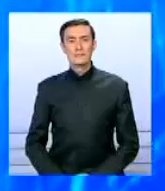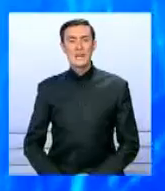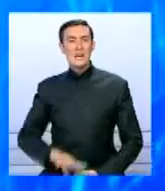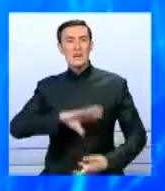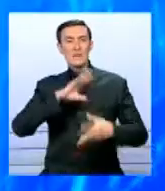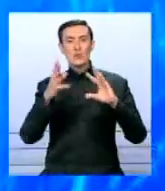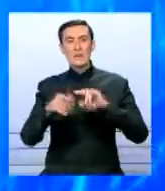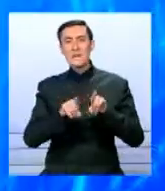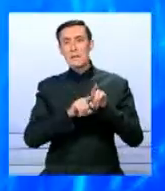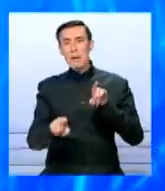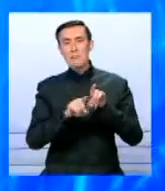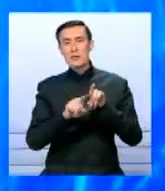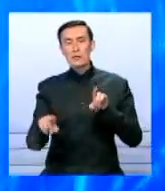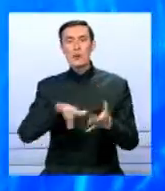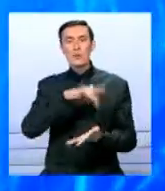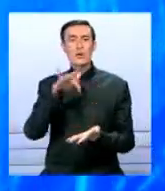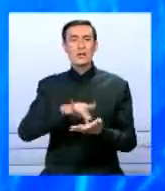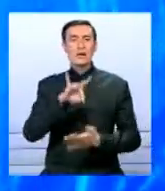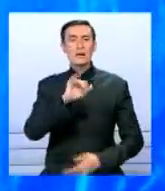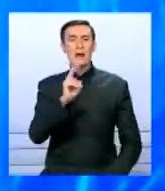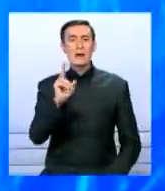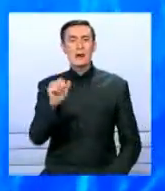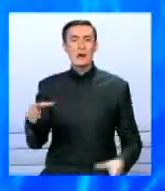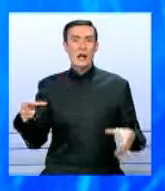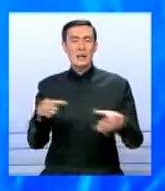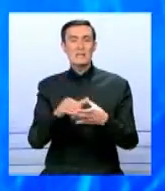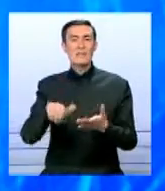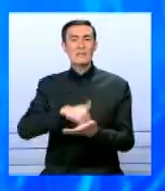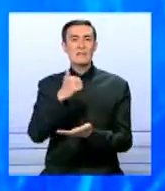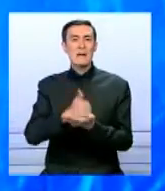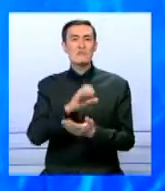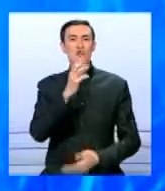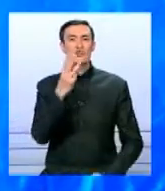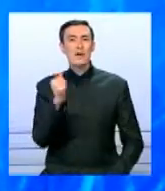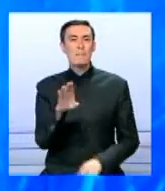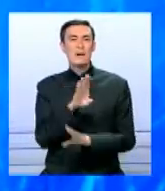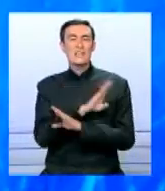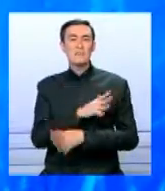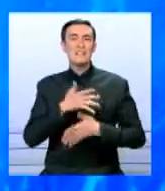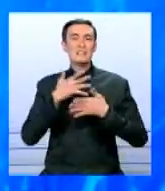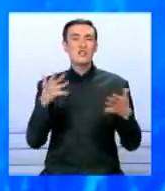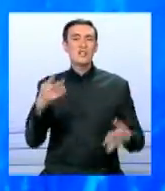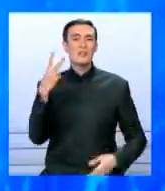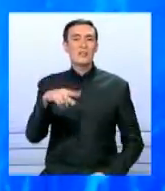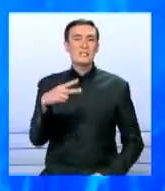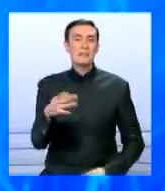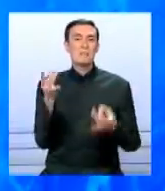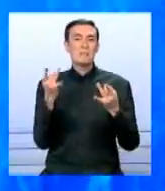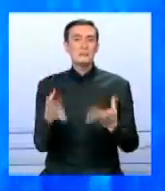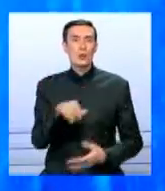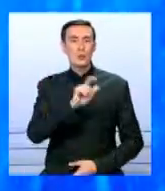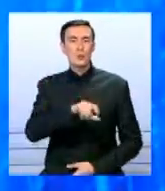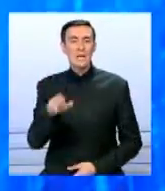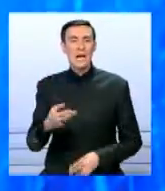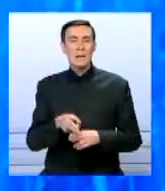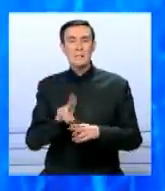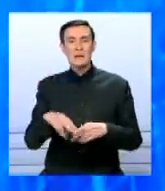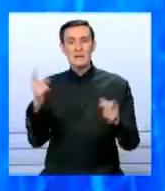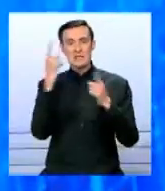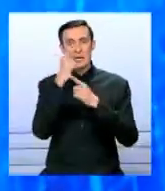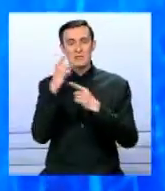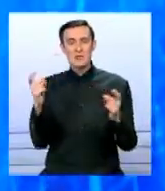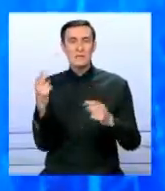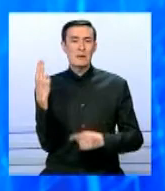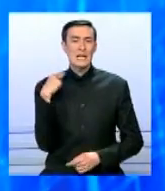В результате бомбардировки Раки силами коалиции, возглавляемой США, погибли свыше 20 мирных жителей. Об этом сообщил